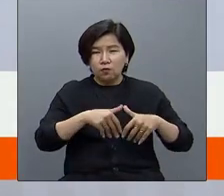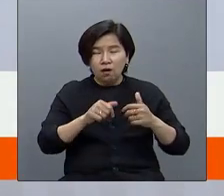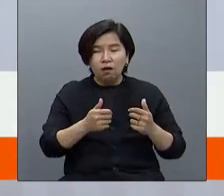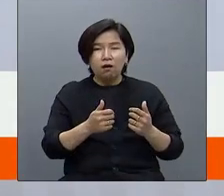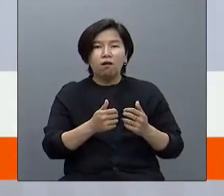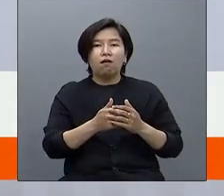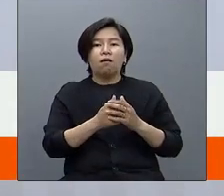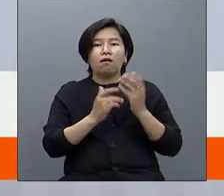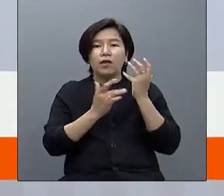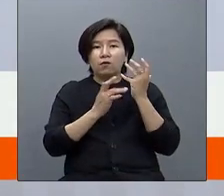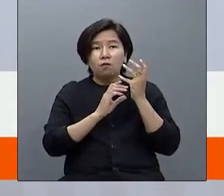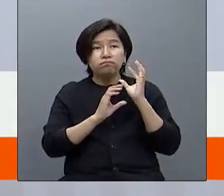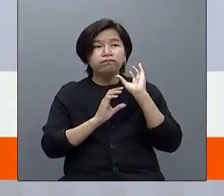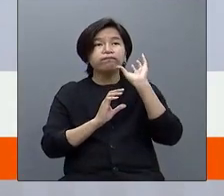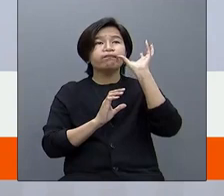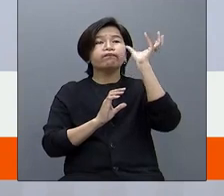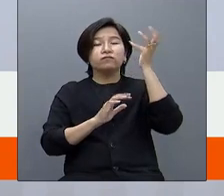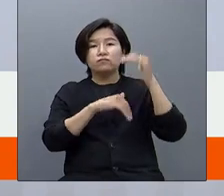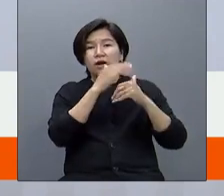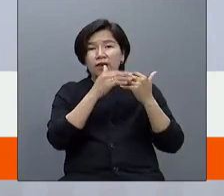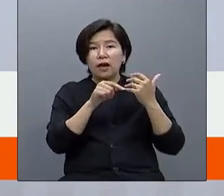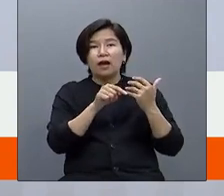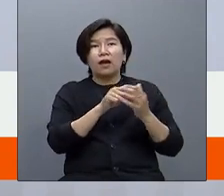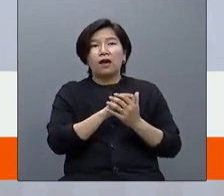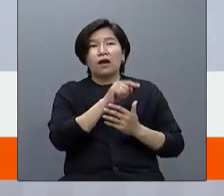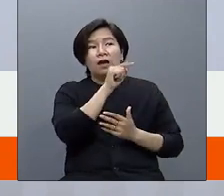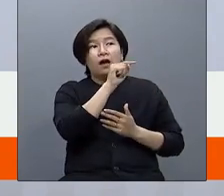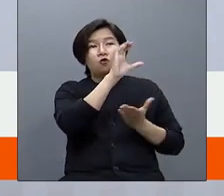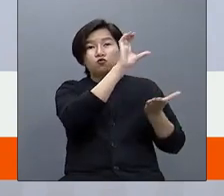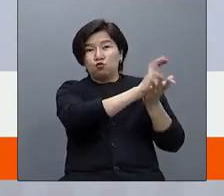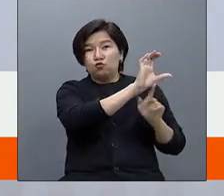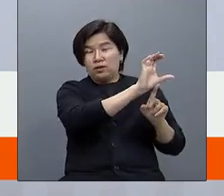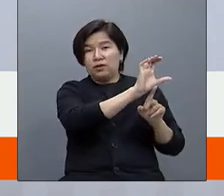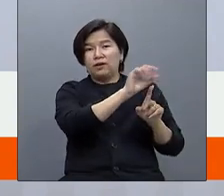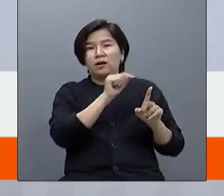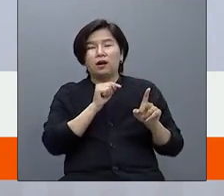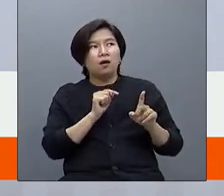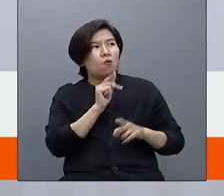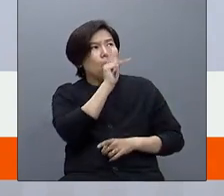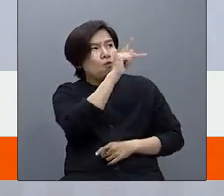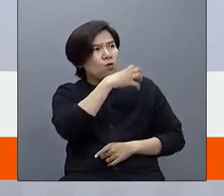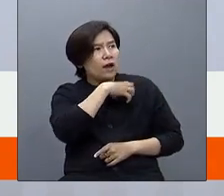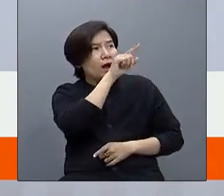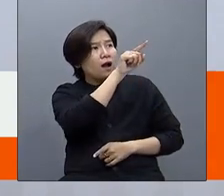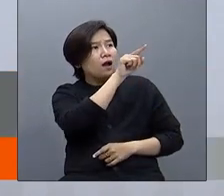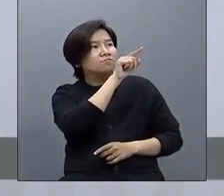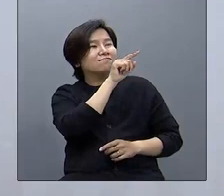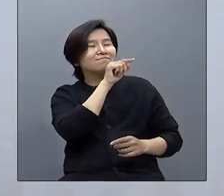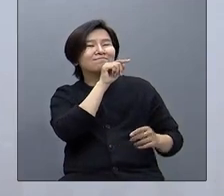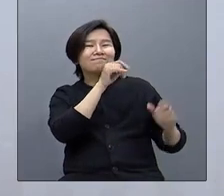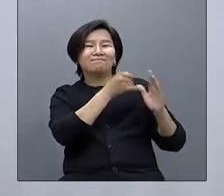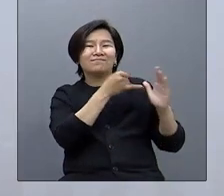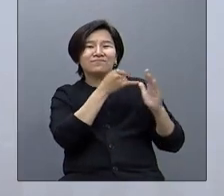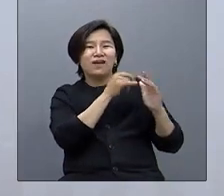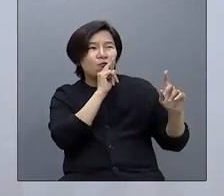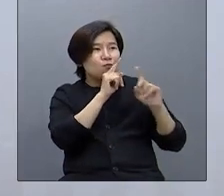นะครับการที่จะเจอกันระหว่างผู้ให้กู้นะครับหรือผู้กู้เนี่ยที่มาเจอกันแบบ จ้าพ่อเจ้าแม่เงินกู้ที่เราเคยเห็